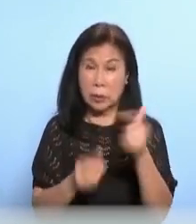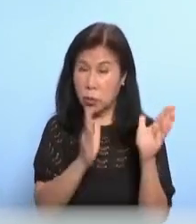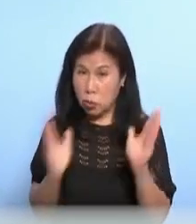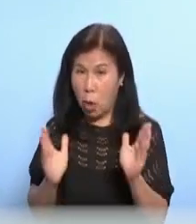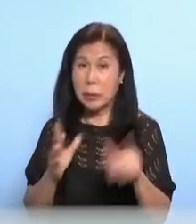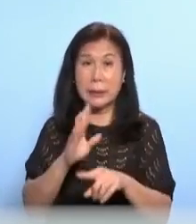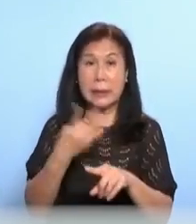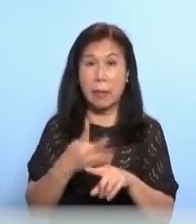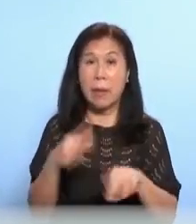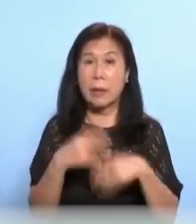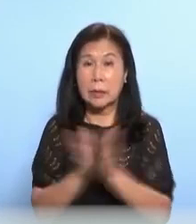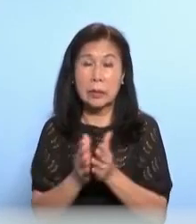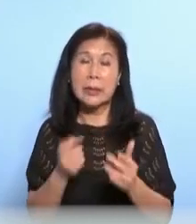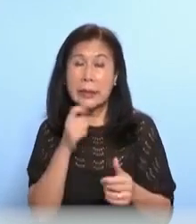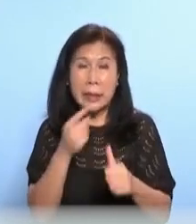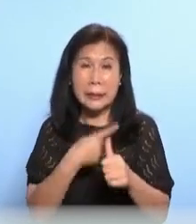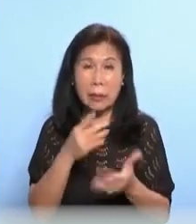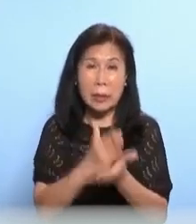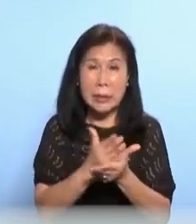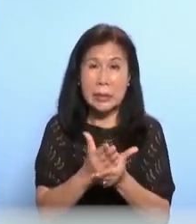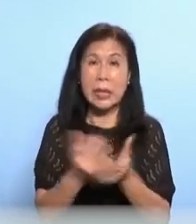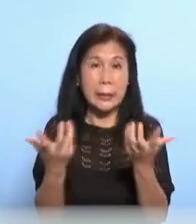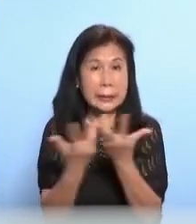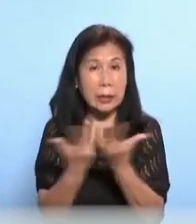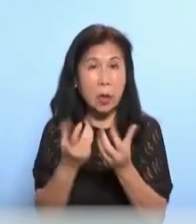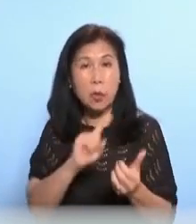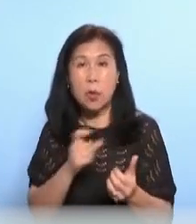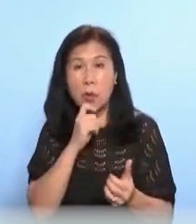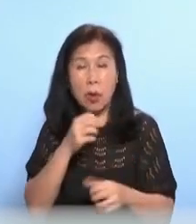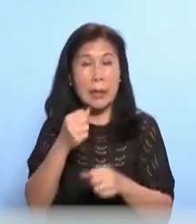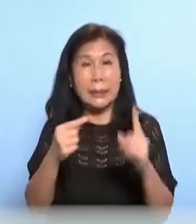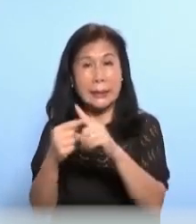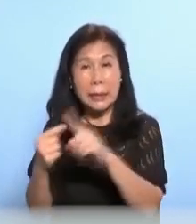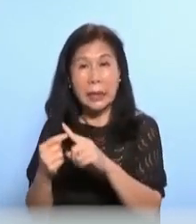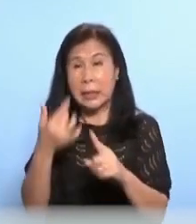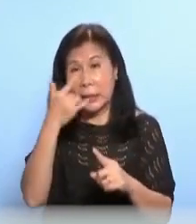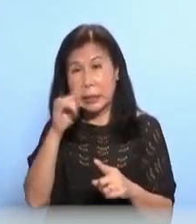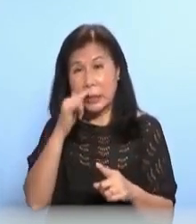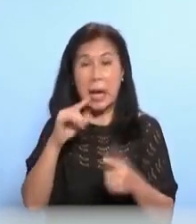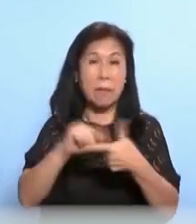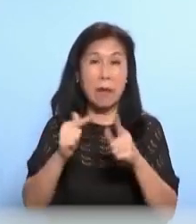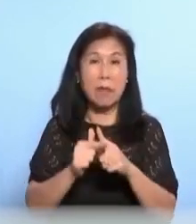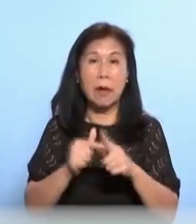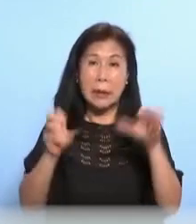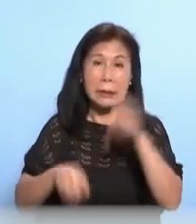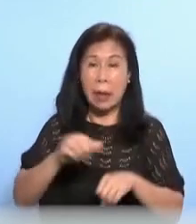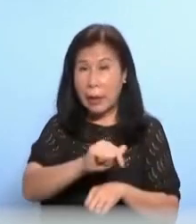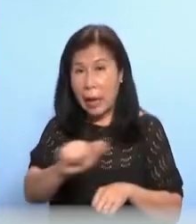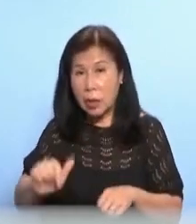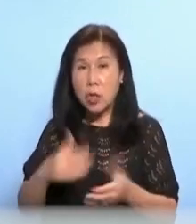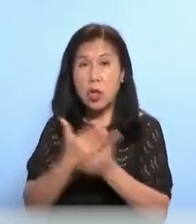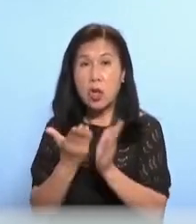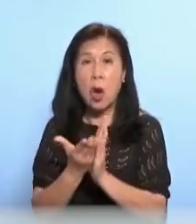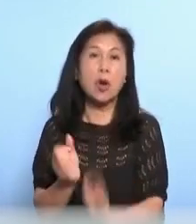呢一段日子咧，去吸納先行先試嘅數據，了解我哋嘅公眾喺新模式底下咧處理廢物所面對嘅